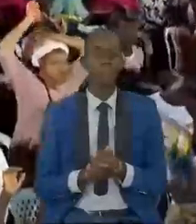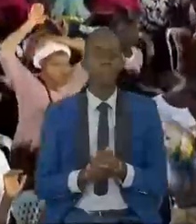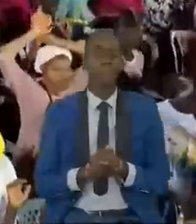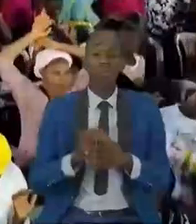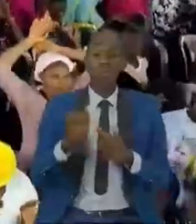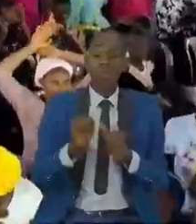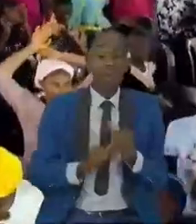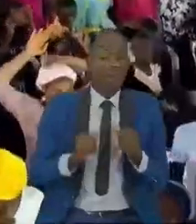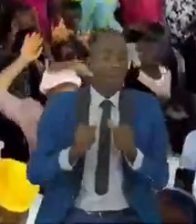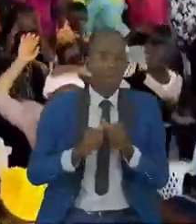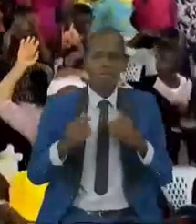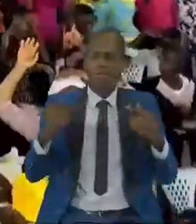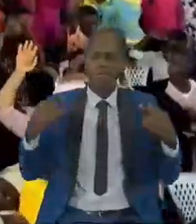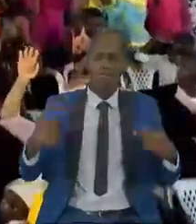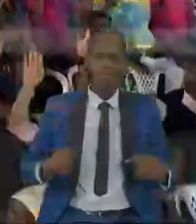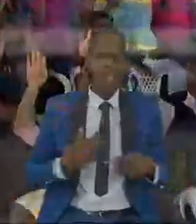Jésus-Christ.